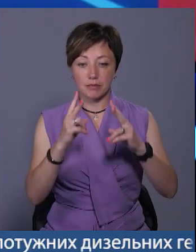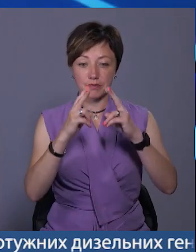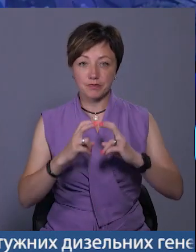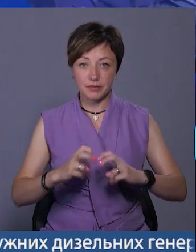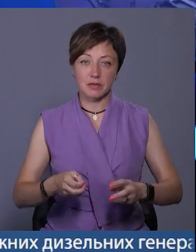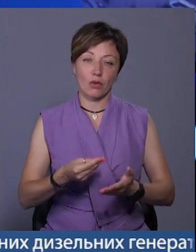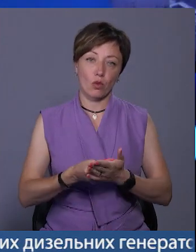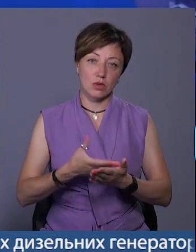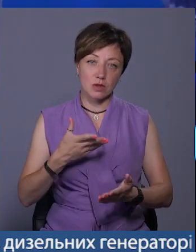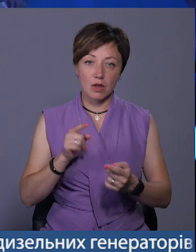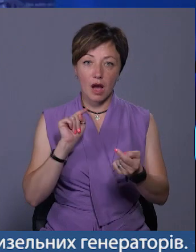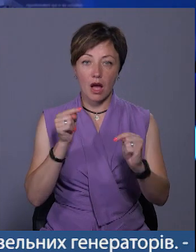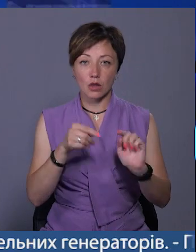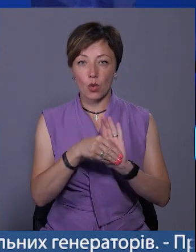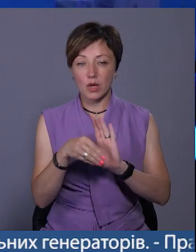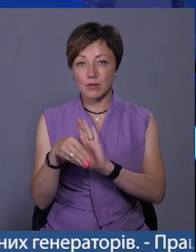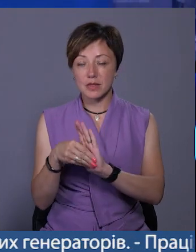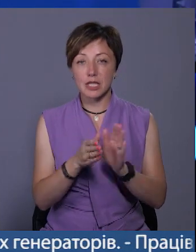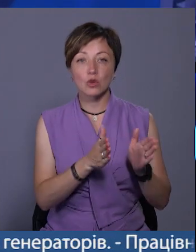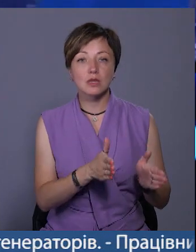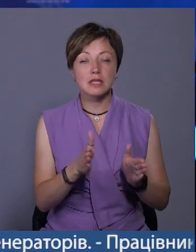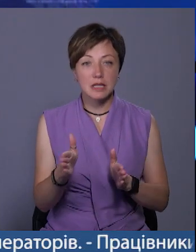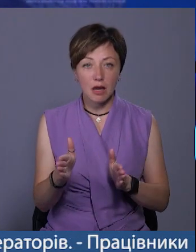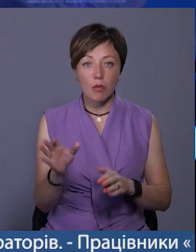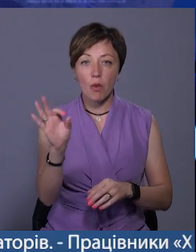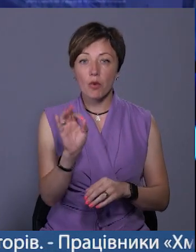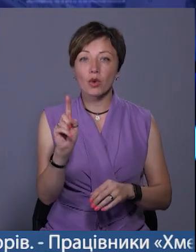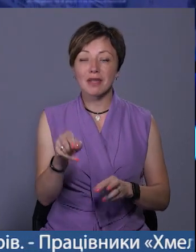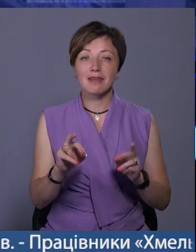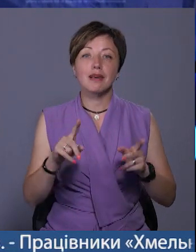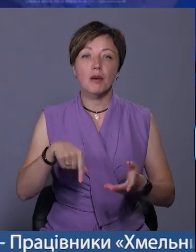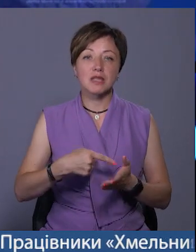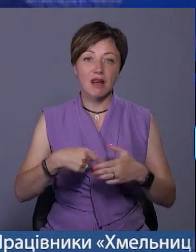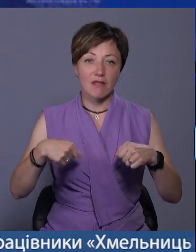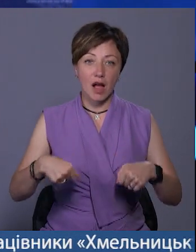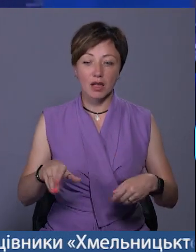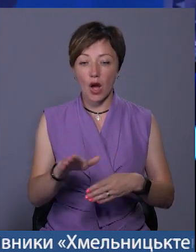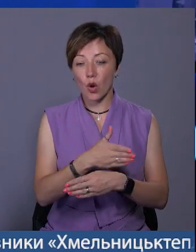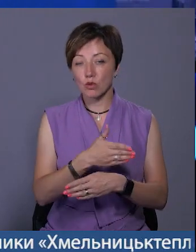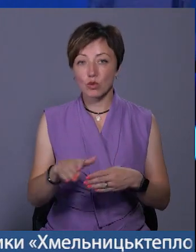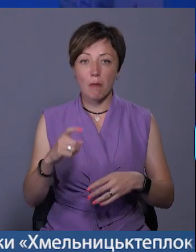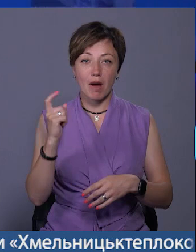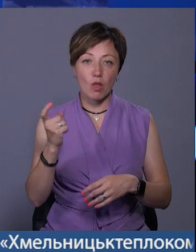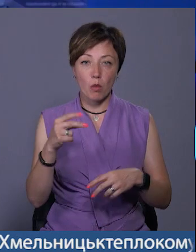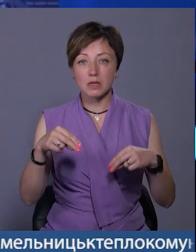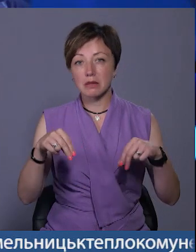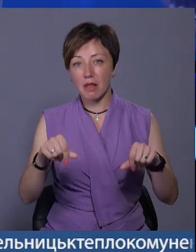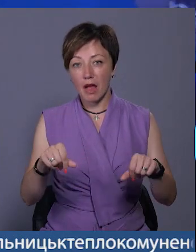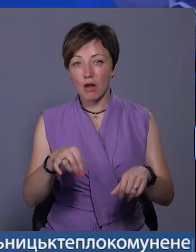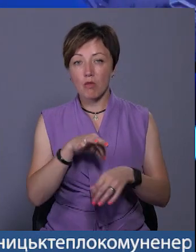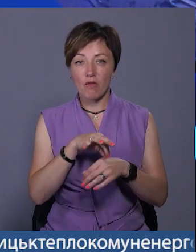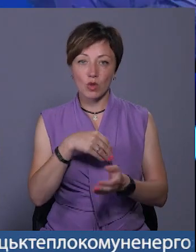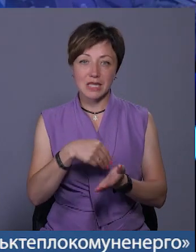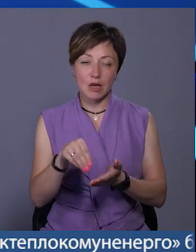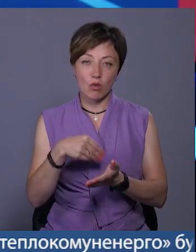та оцінюватимуть антикорупційну систему. Йдеться про те, як міська влада розпоряджається майном, землею, проводить